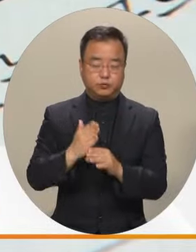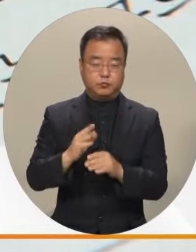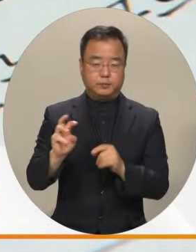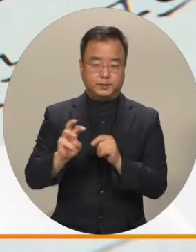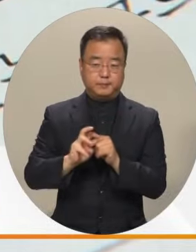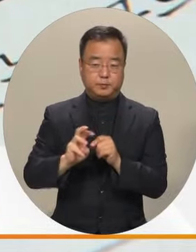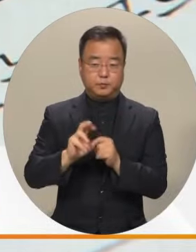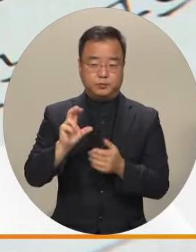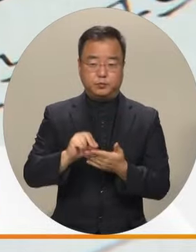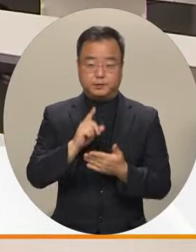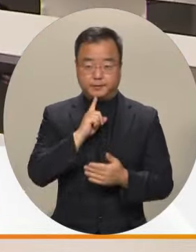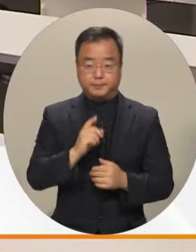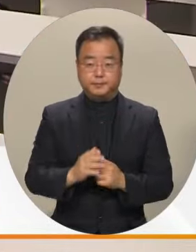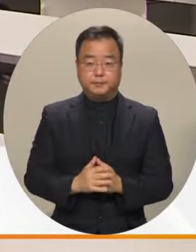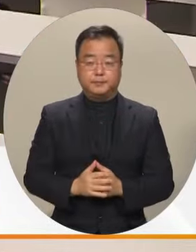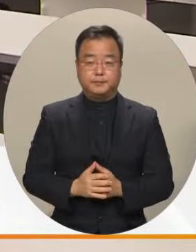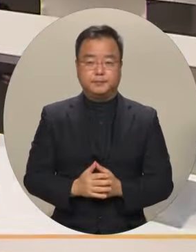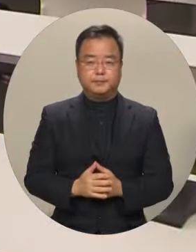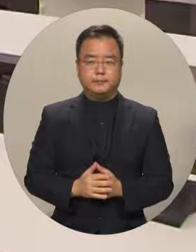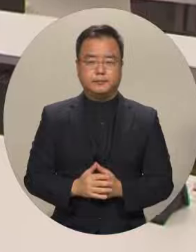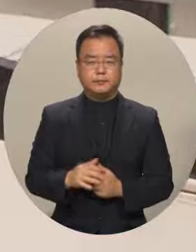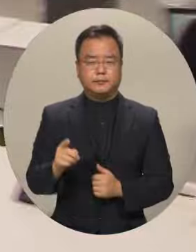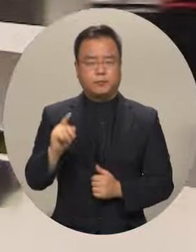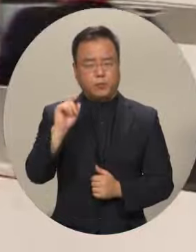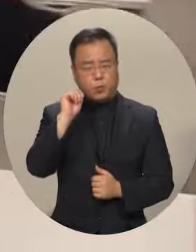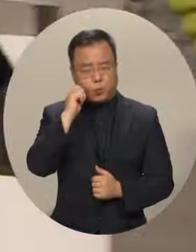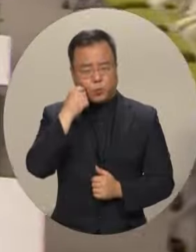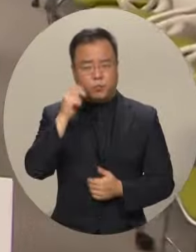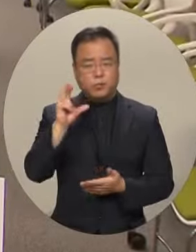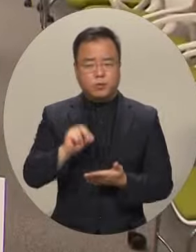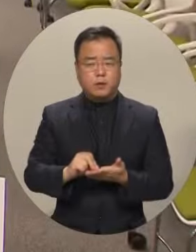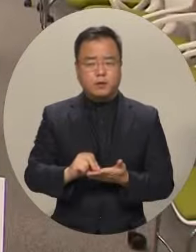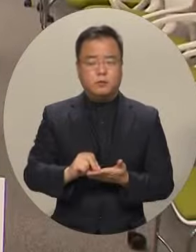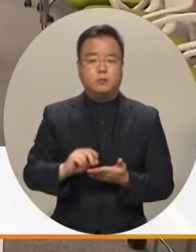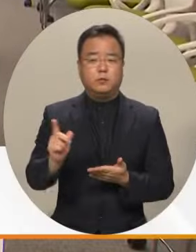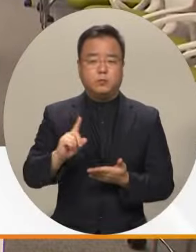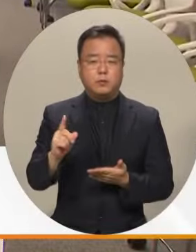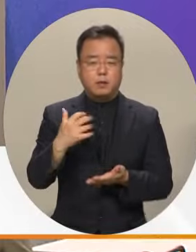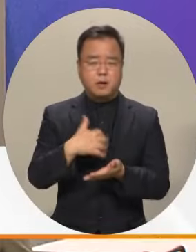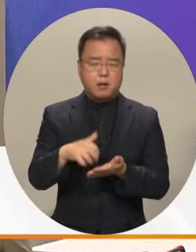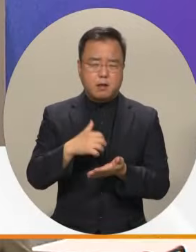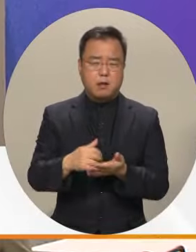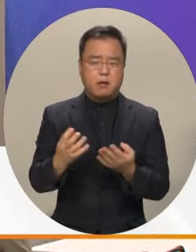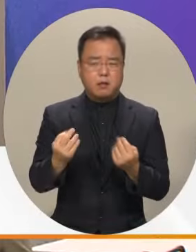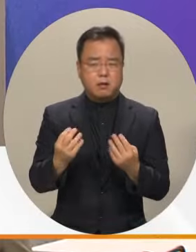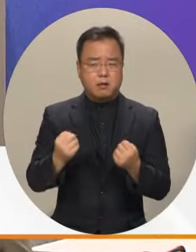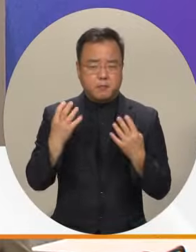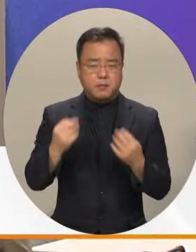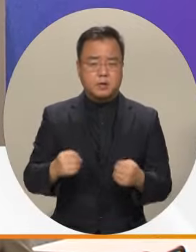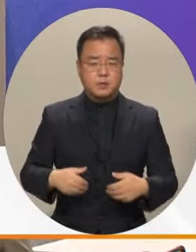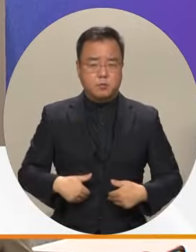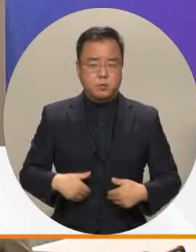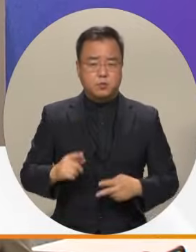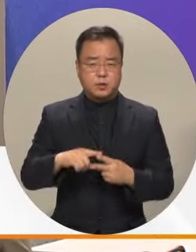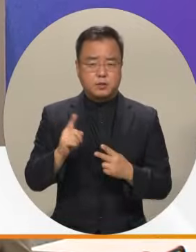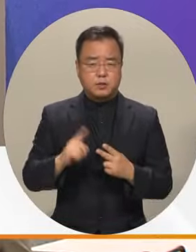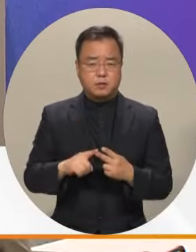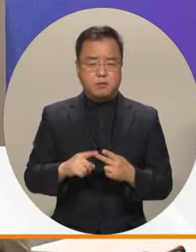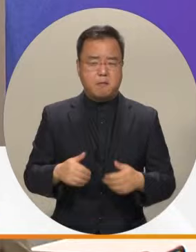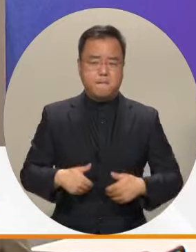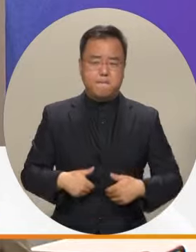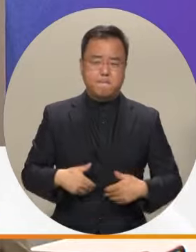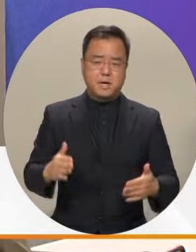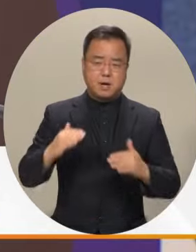문항이 꼽혔습니다 다만 어려운 문항이라도 지나친 계산을 요구하거나 불필요한 개념으로 실수를